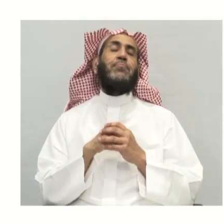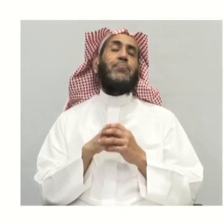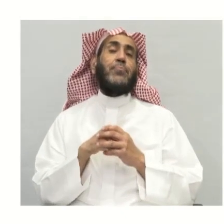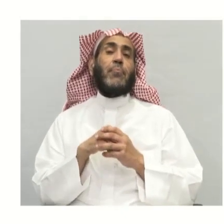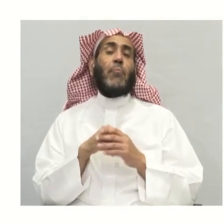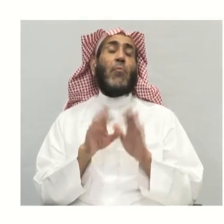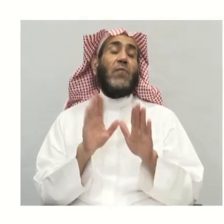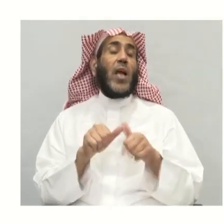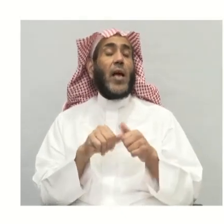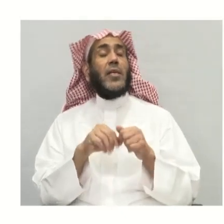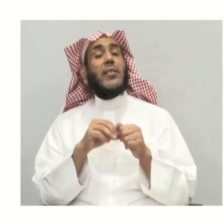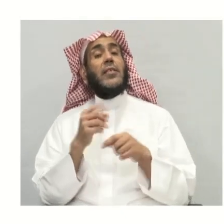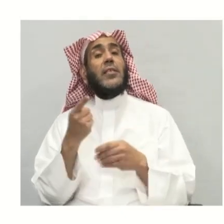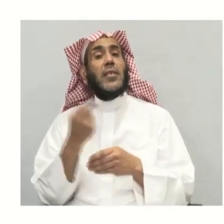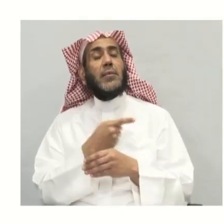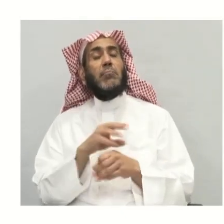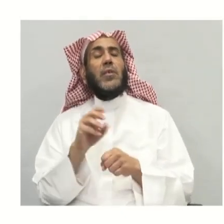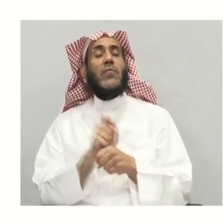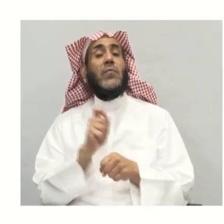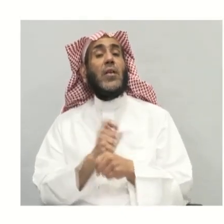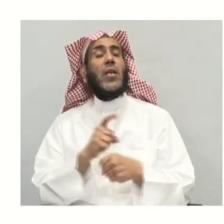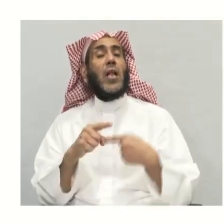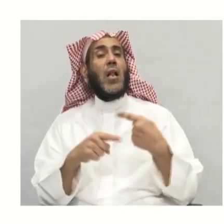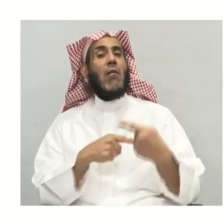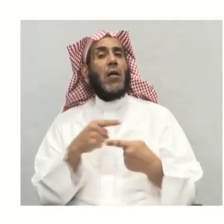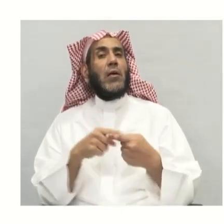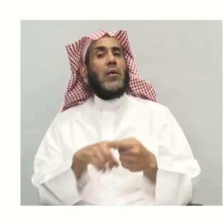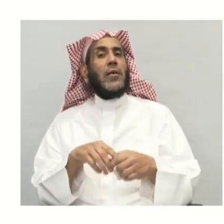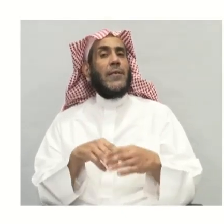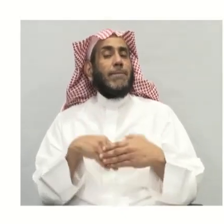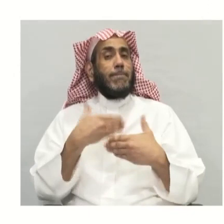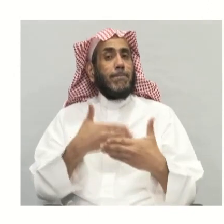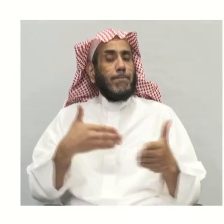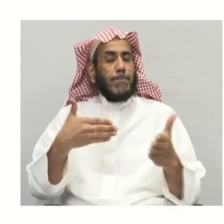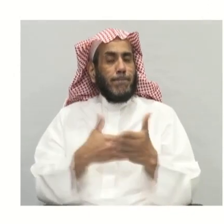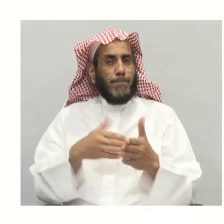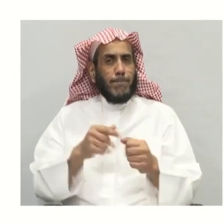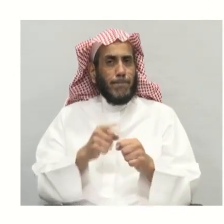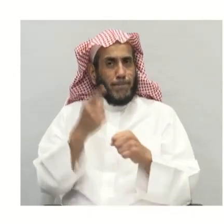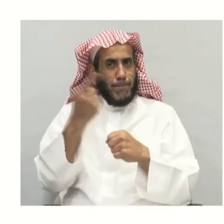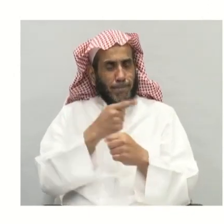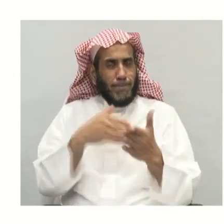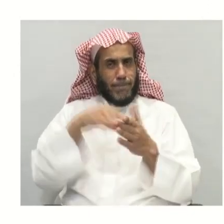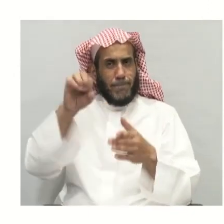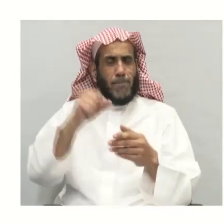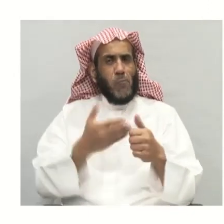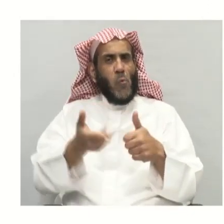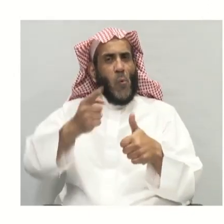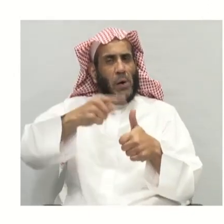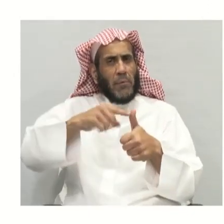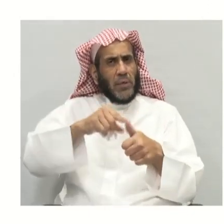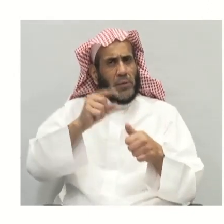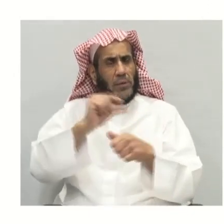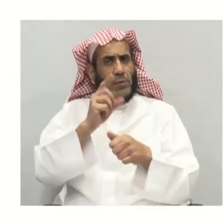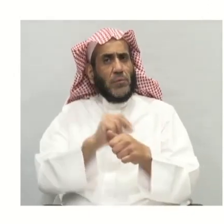في حاله النصب اي الفعل المضارع المعتل الاخر اذا كان منصوبا بان سبق باداه